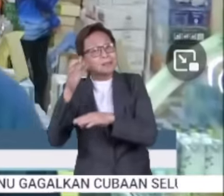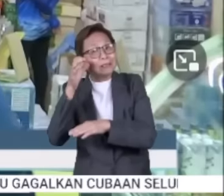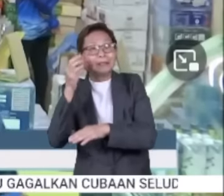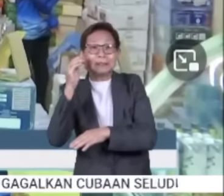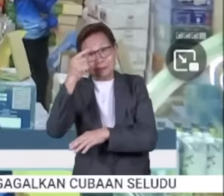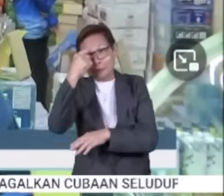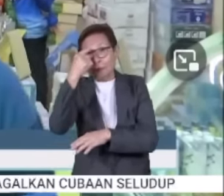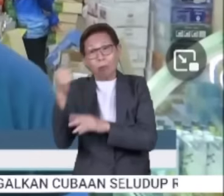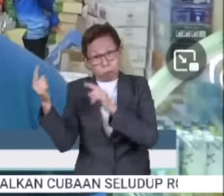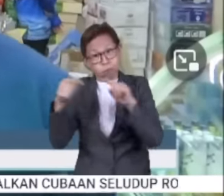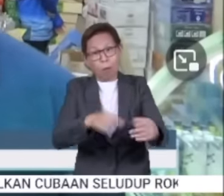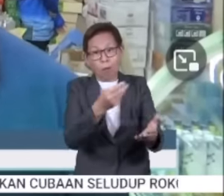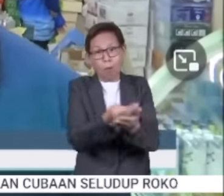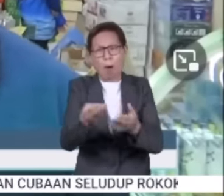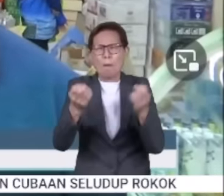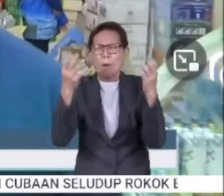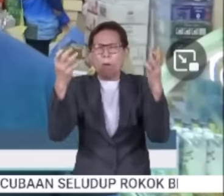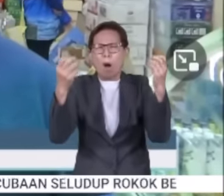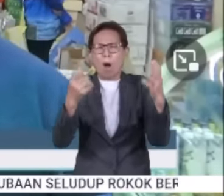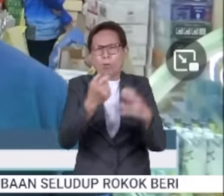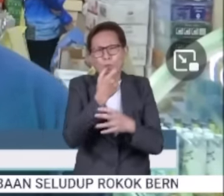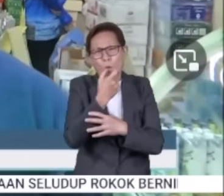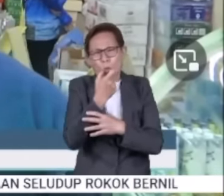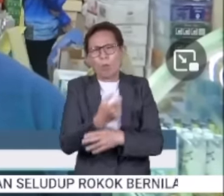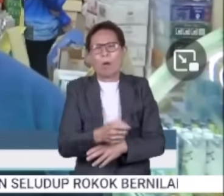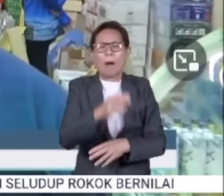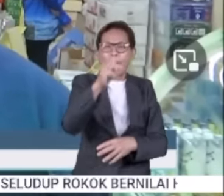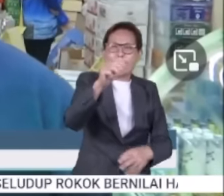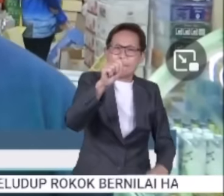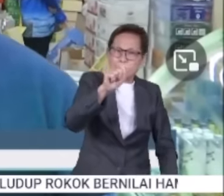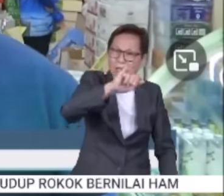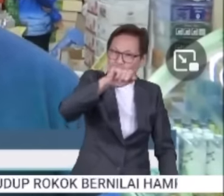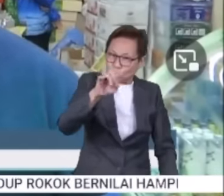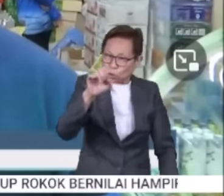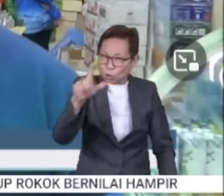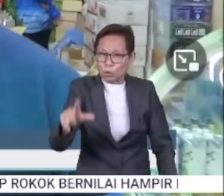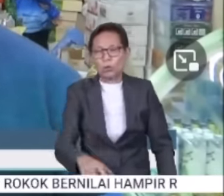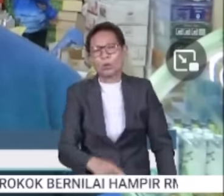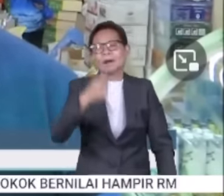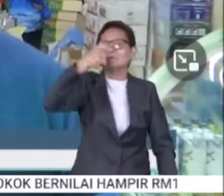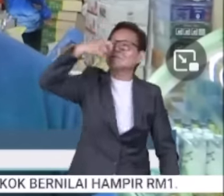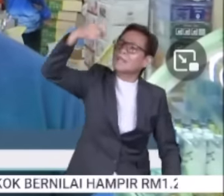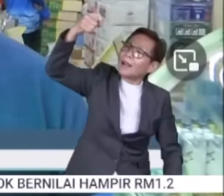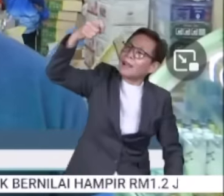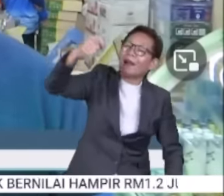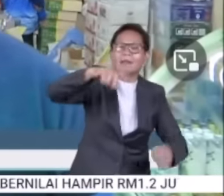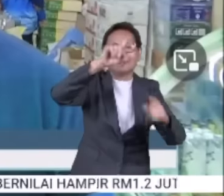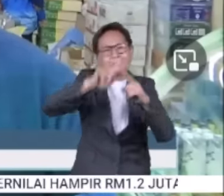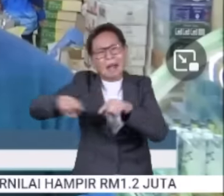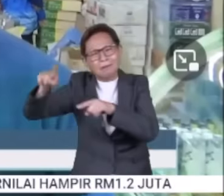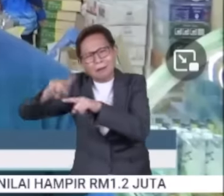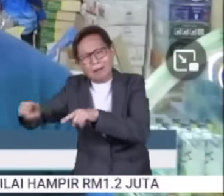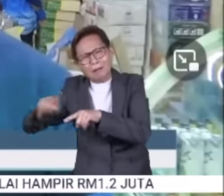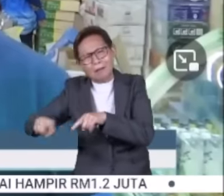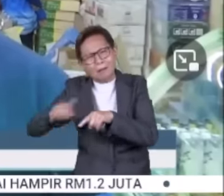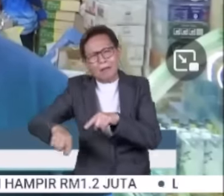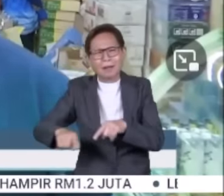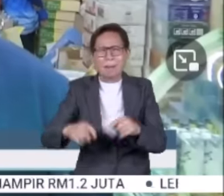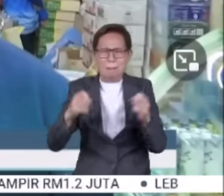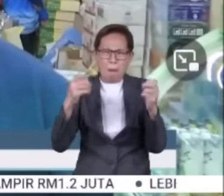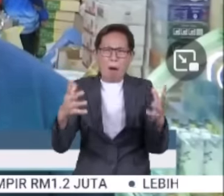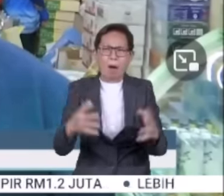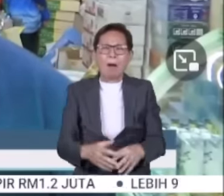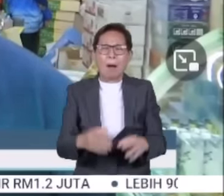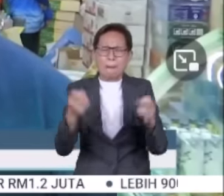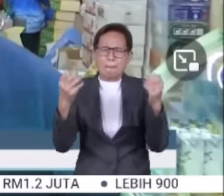Banyak kurma, ada kurma ajwa, kurma mejol, kurma tangkai. Banyak jenis kurma, tapi yang